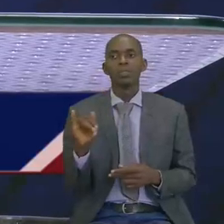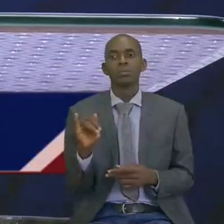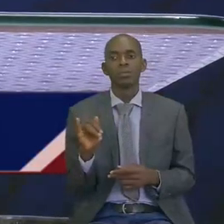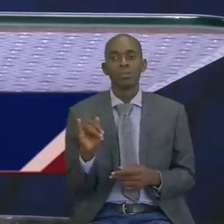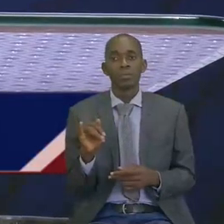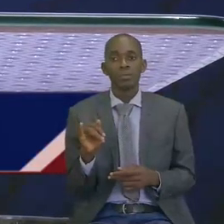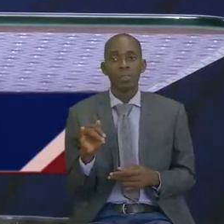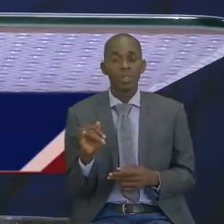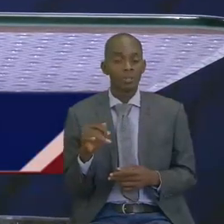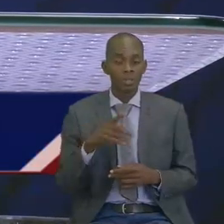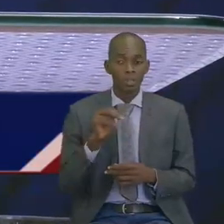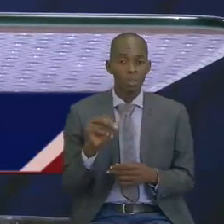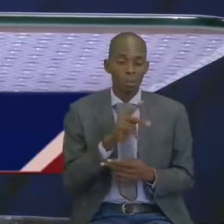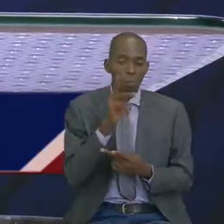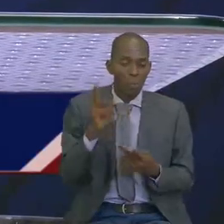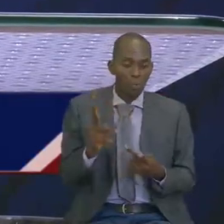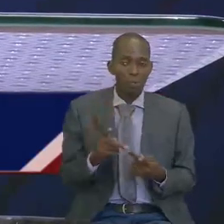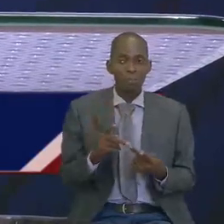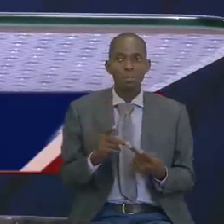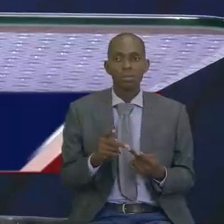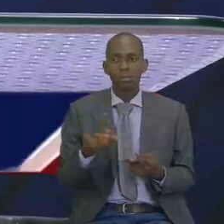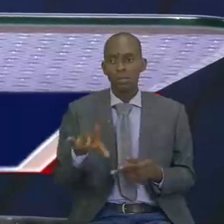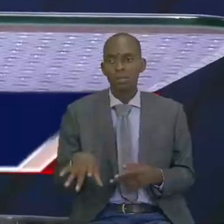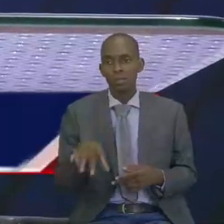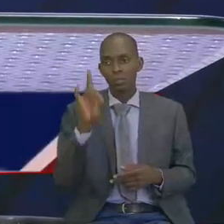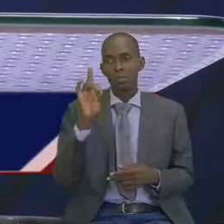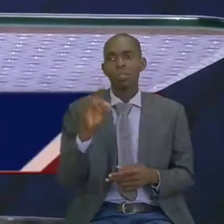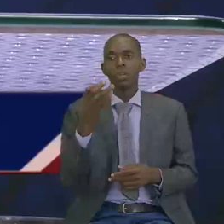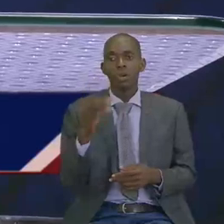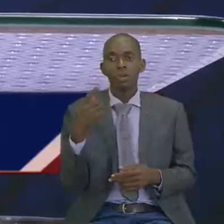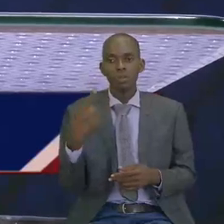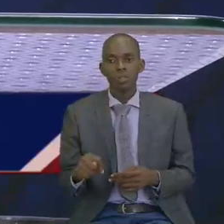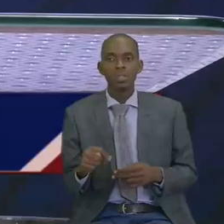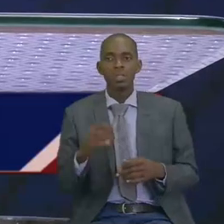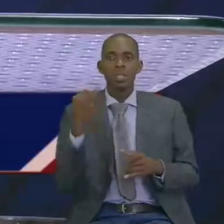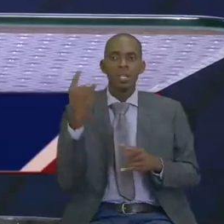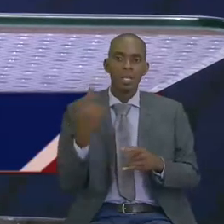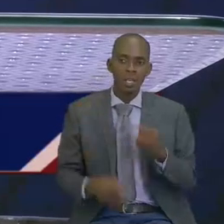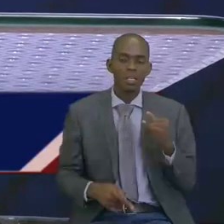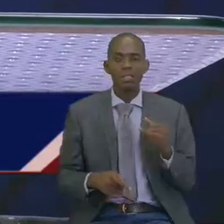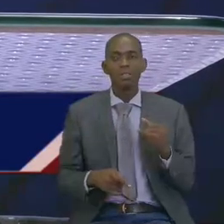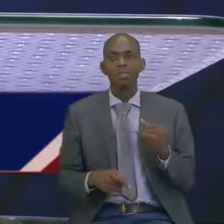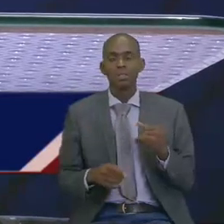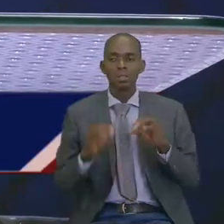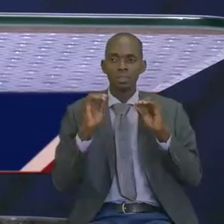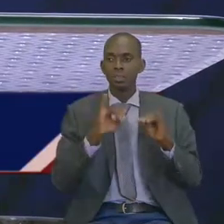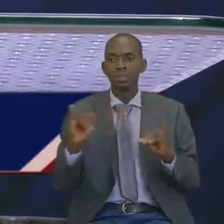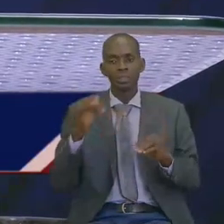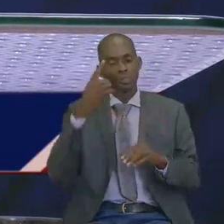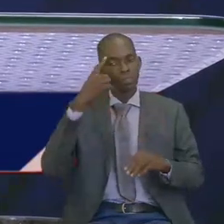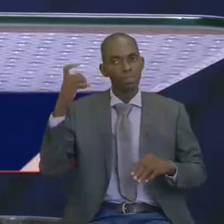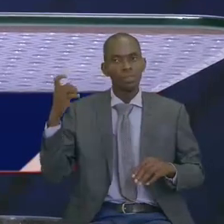songe eschatologique du prophète. Daniel était un prophète. C'est la découverte du songe eschatologique